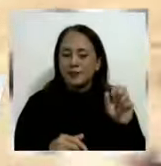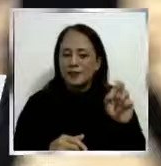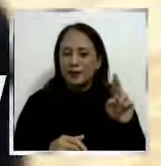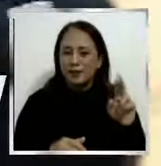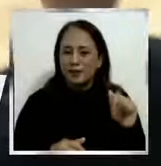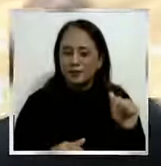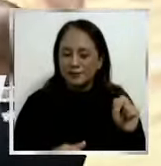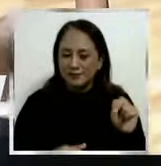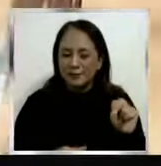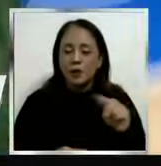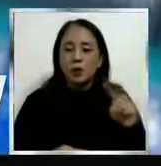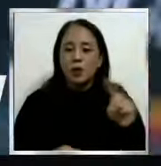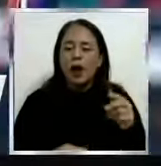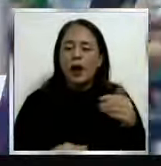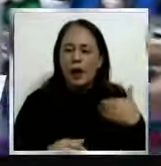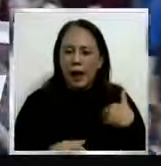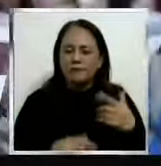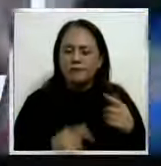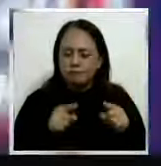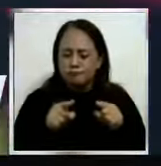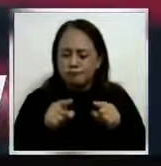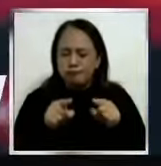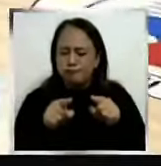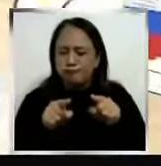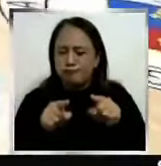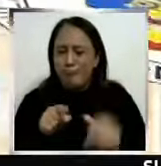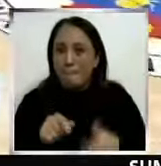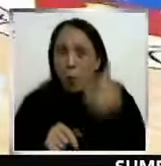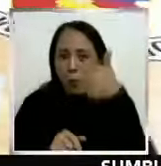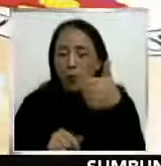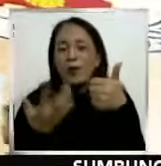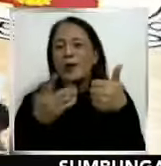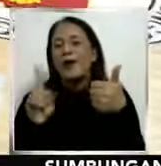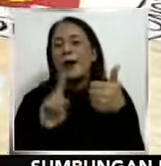na nakahabol at nag-uwi ng Game 1 sa score ng